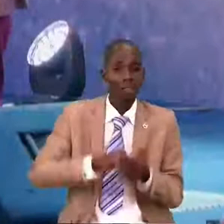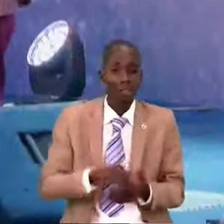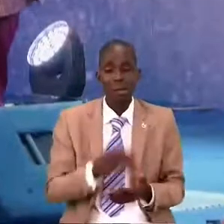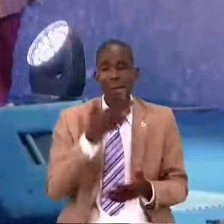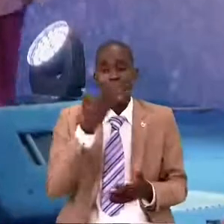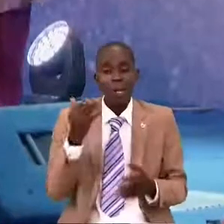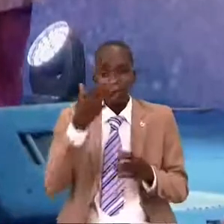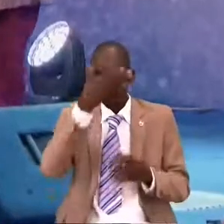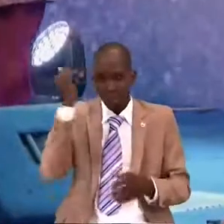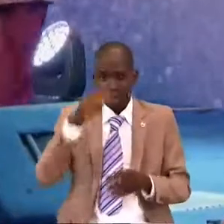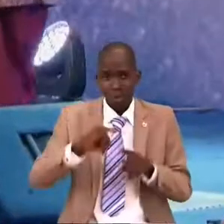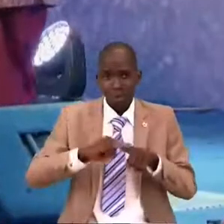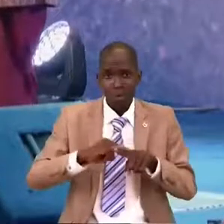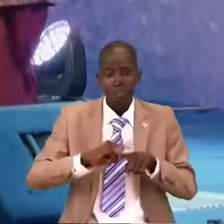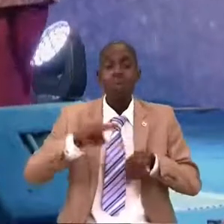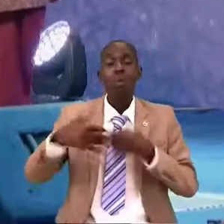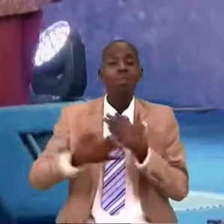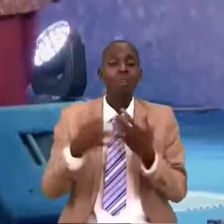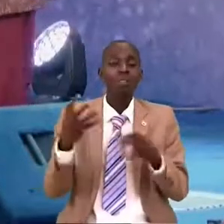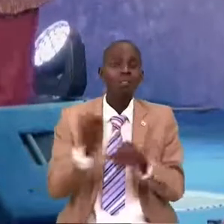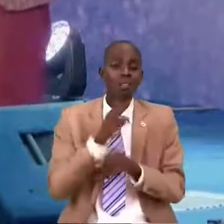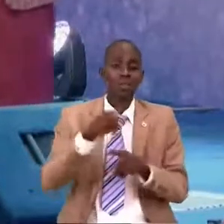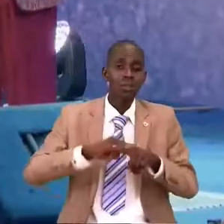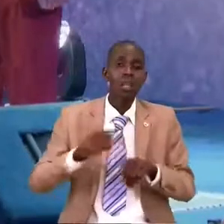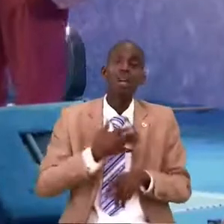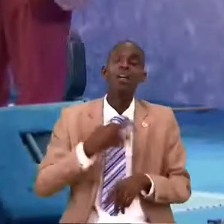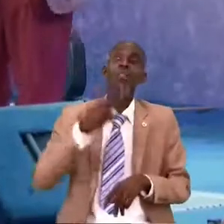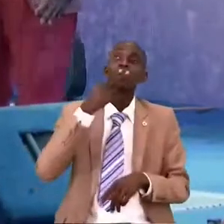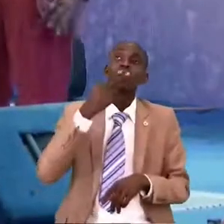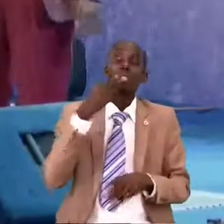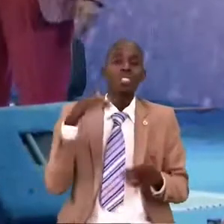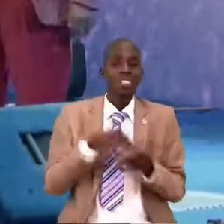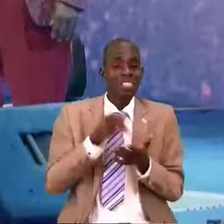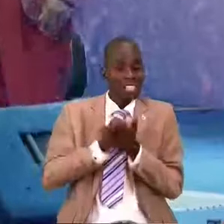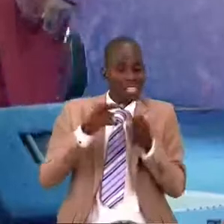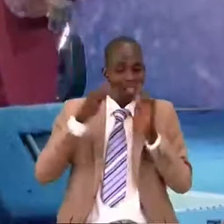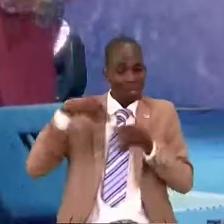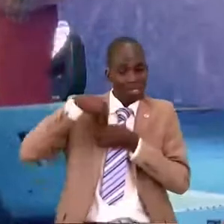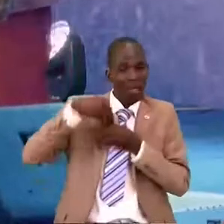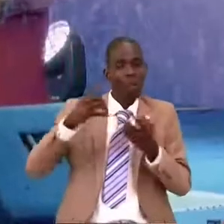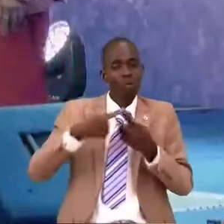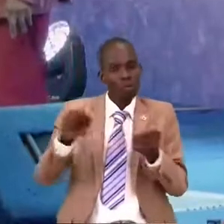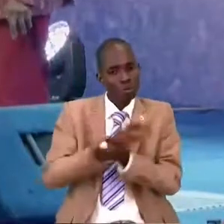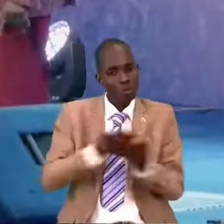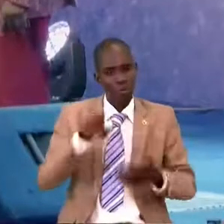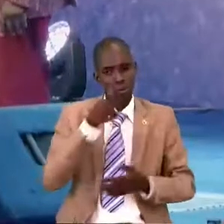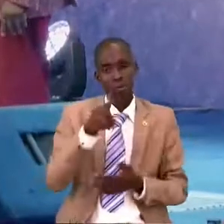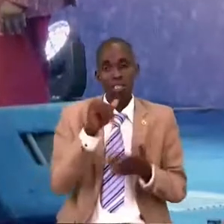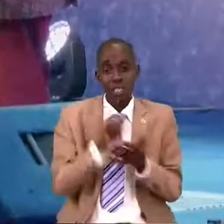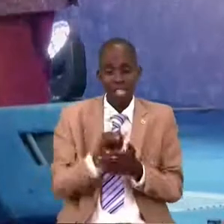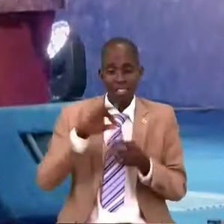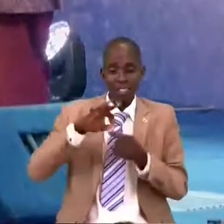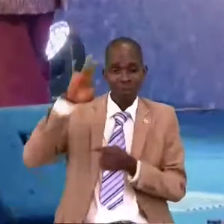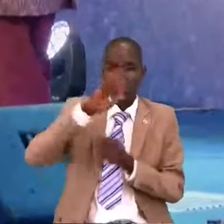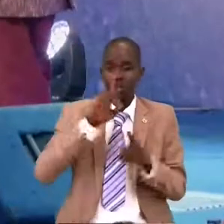te ruiner. Et celui qui parle, la voix qui parle de l'intérieur là, qui dit est-ce que tu n'es pas fatigué? Bible, Bible, tout le temps,